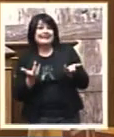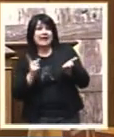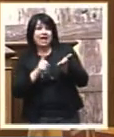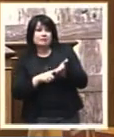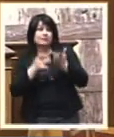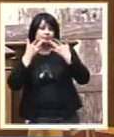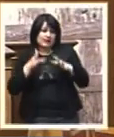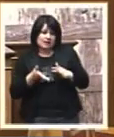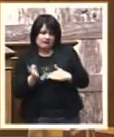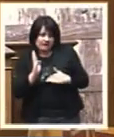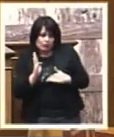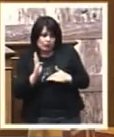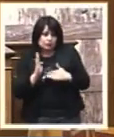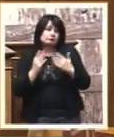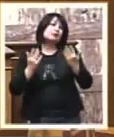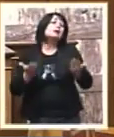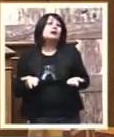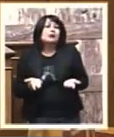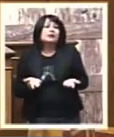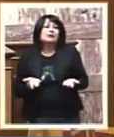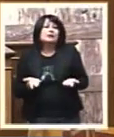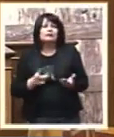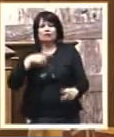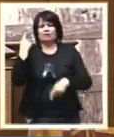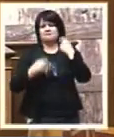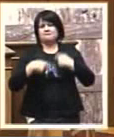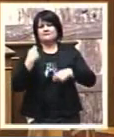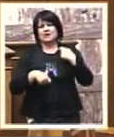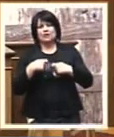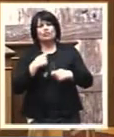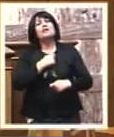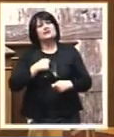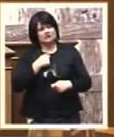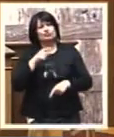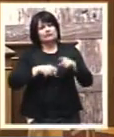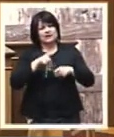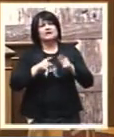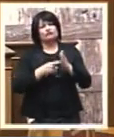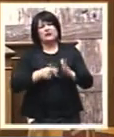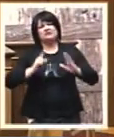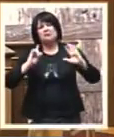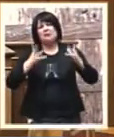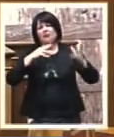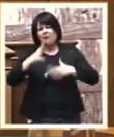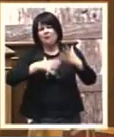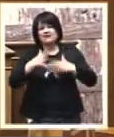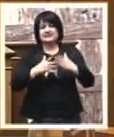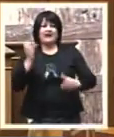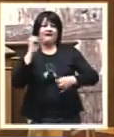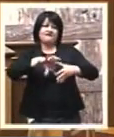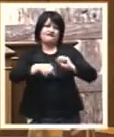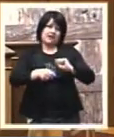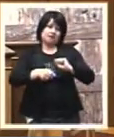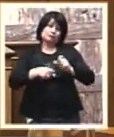ιδιωτεύσουν, να φύγουν ή να διαμαρτύρονται ακόμα και δυστυχώς και με βία. Αλλά δεν είναι επιλογές αυτές. Είναι